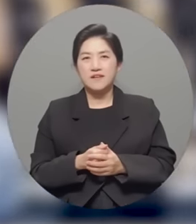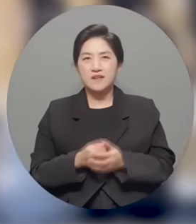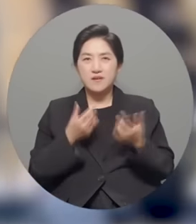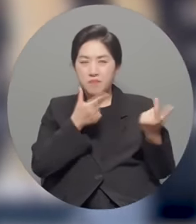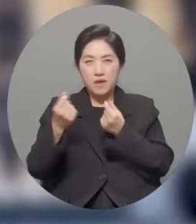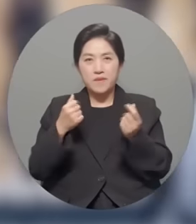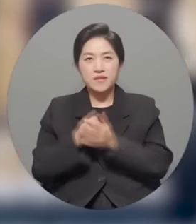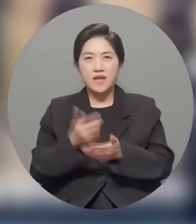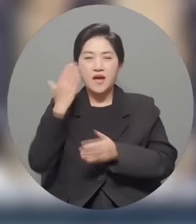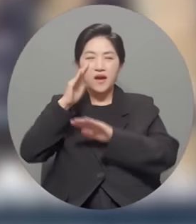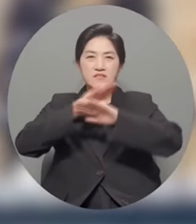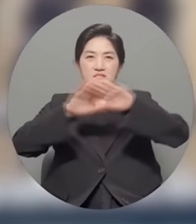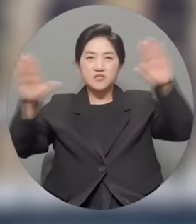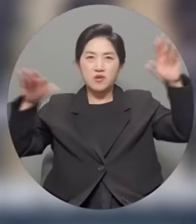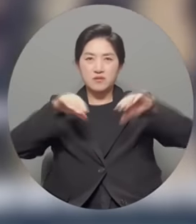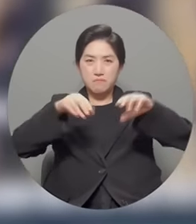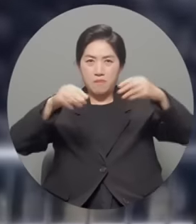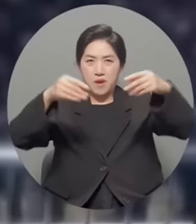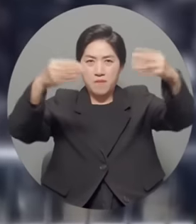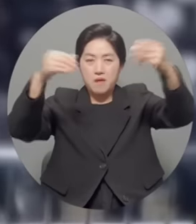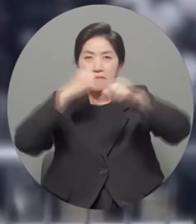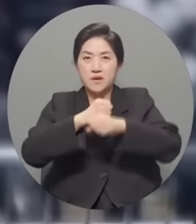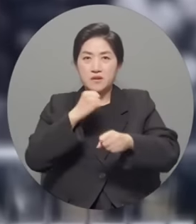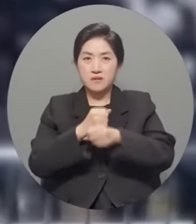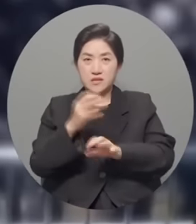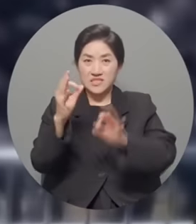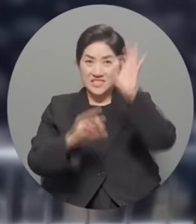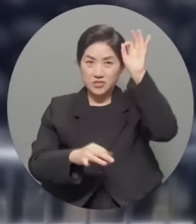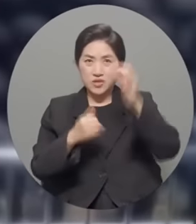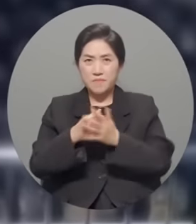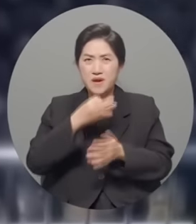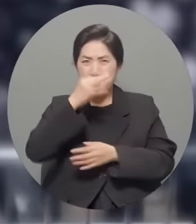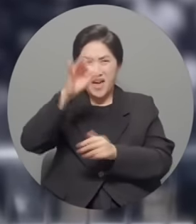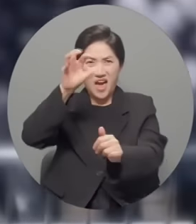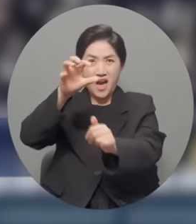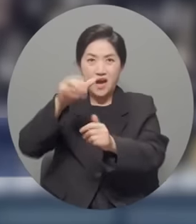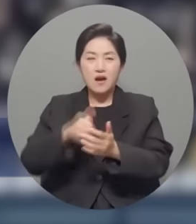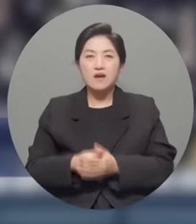하늘천 한자를 완성합니다. 실수를 하면 언성은 높아집니다.